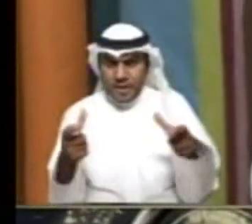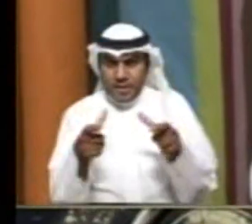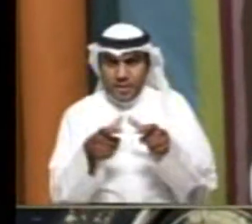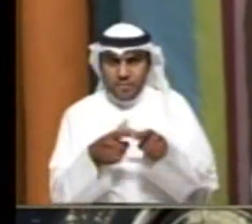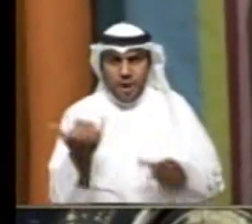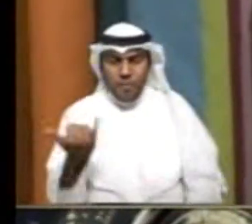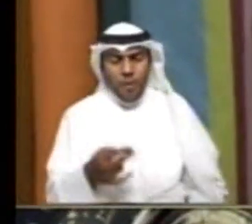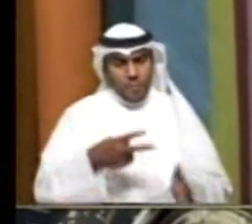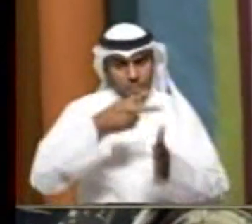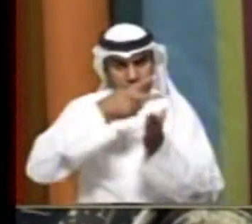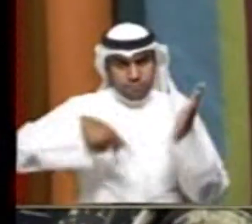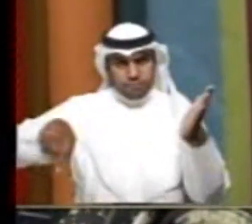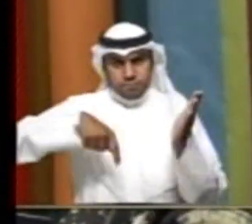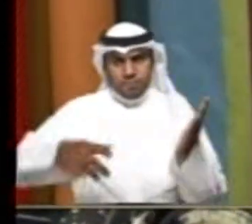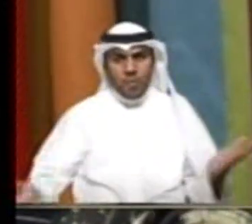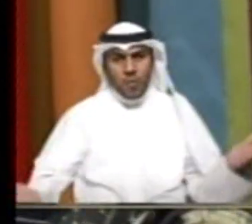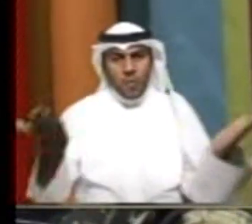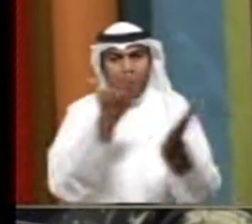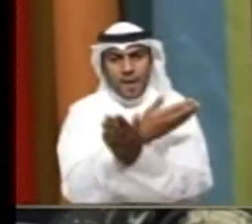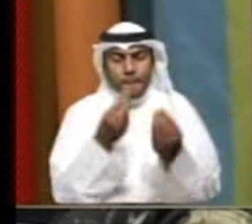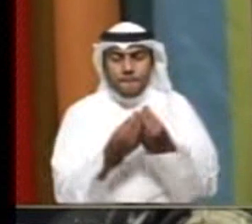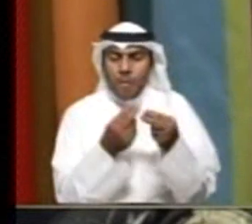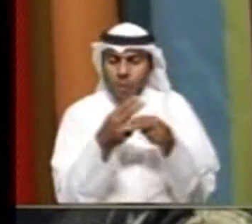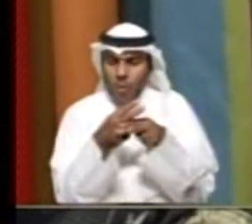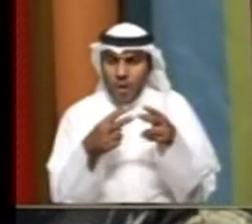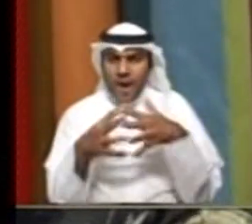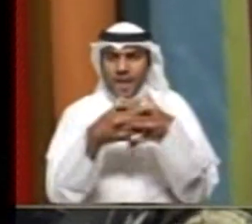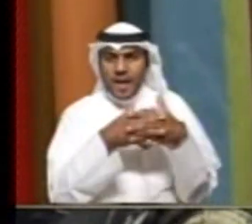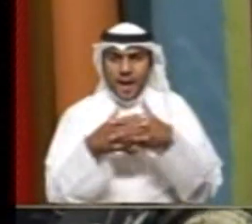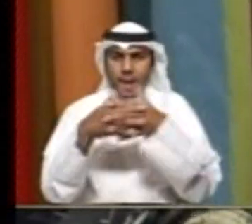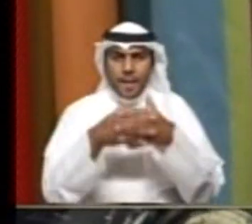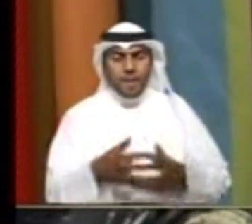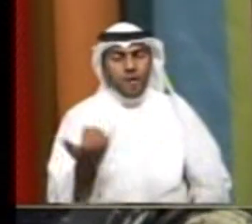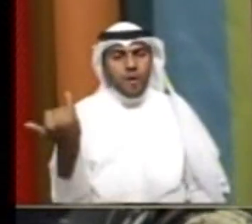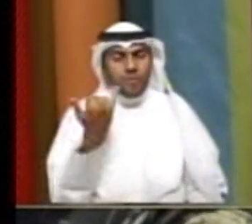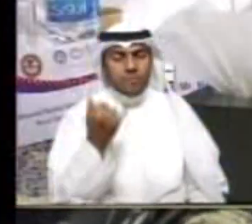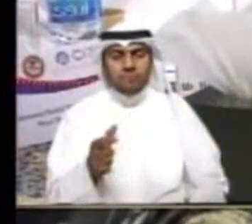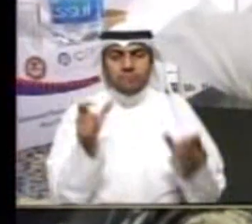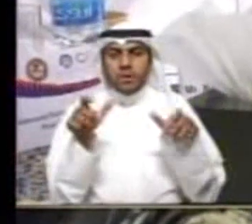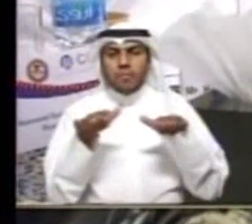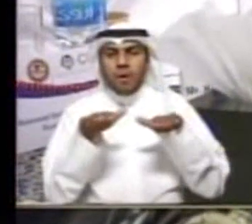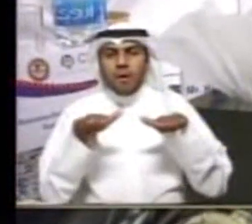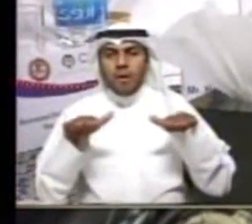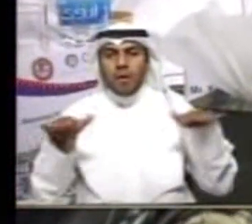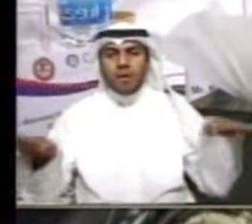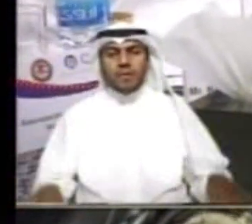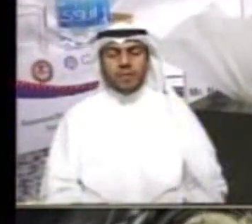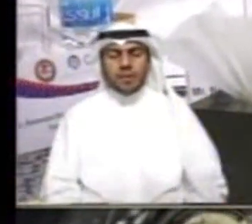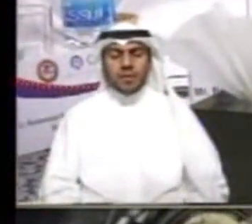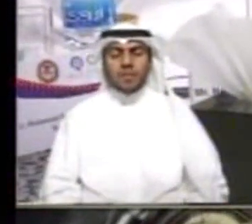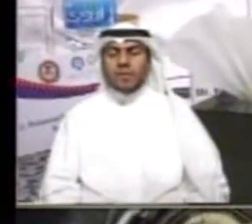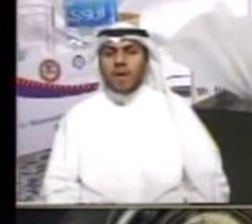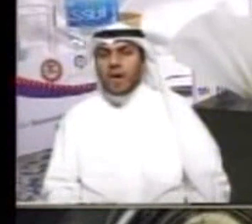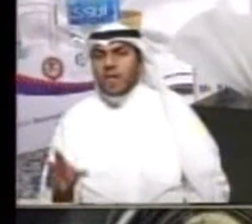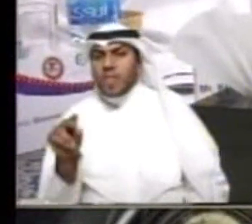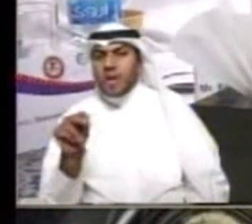الموقعة بين دولة الكويت والولايات المتحدة الأمريكية في مجال الأمن السيبراني، وهي اليوم تفتح الباب أمام أوجه